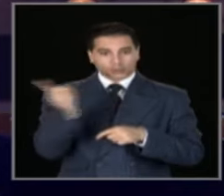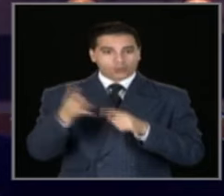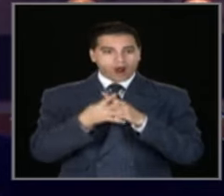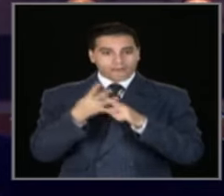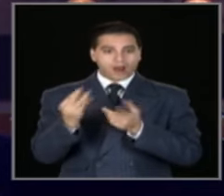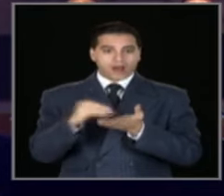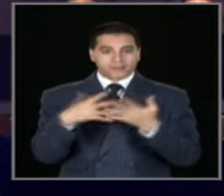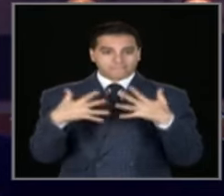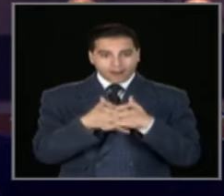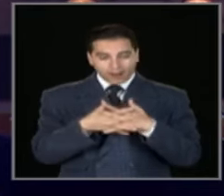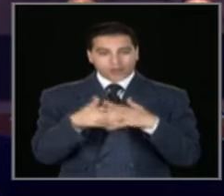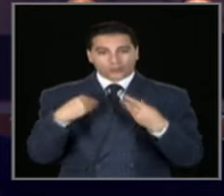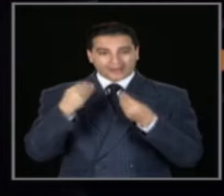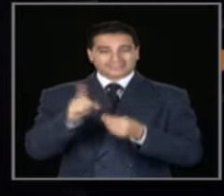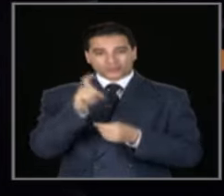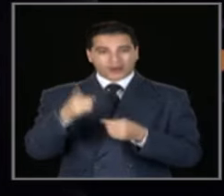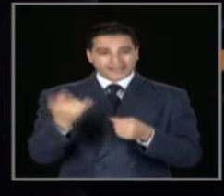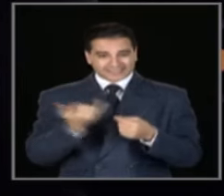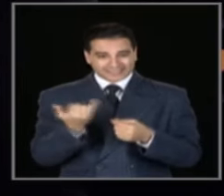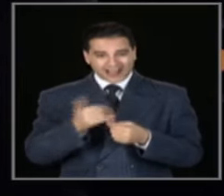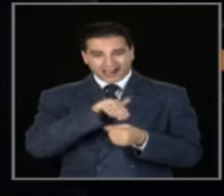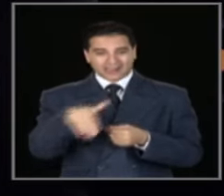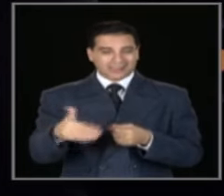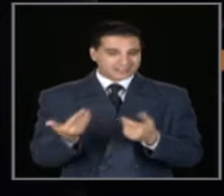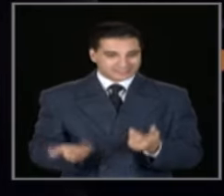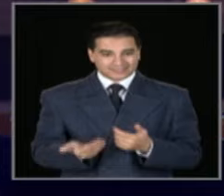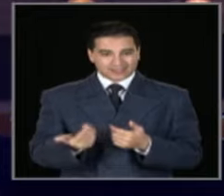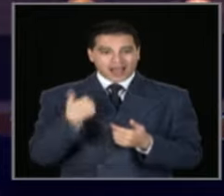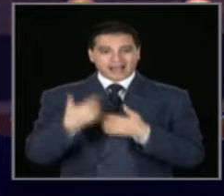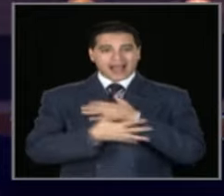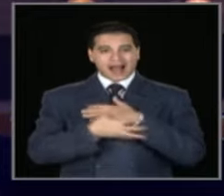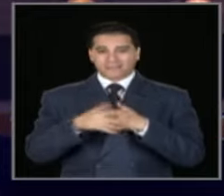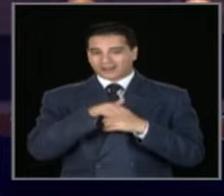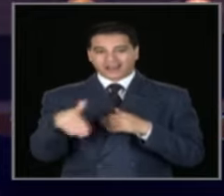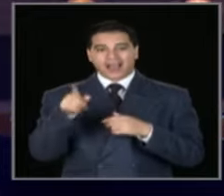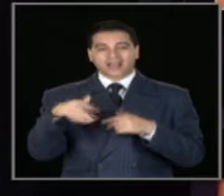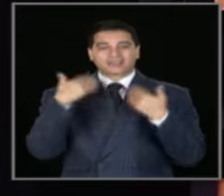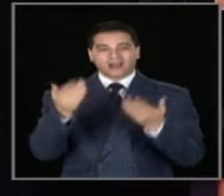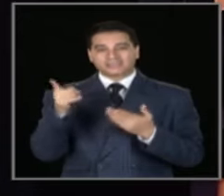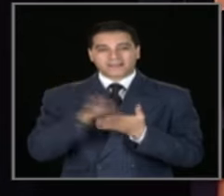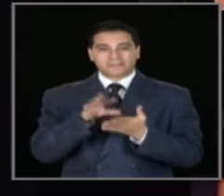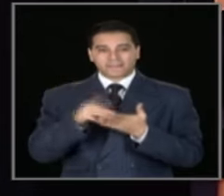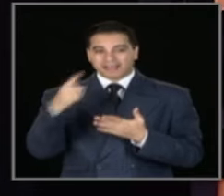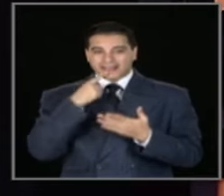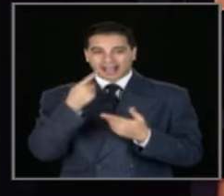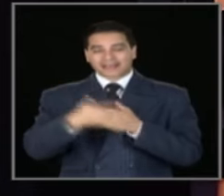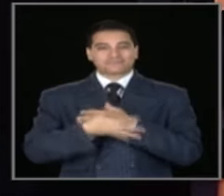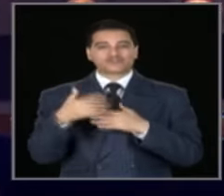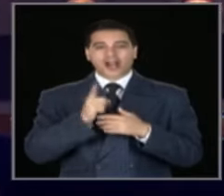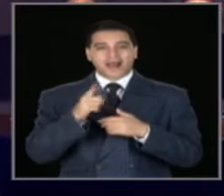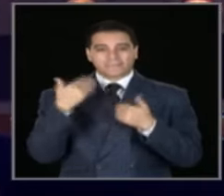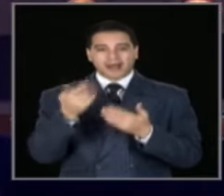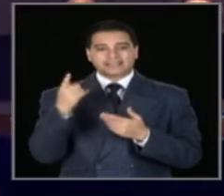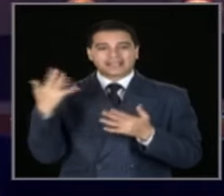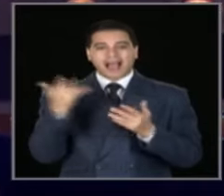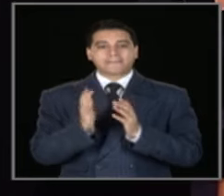بعض وهنديكوا اسئله سهله؟ ما احنا غلابه يعني، واحنا غلابه. هو والله انت مبدئيا انت عبد الرحمن بدري مش غلبان. معاك